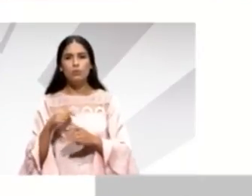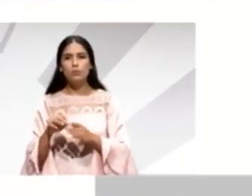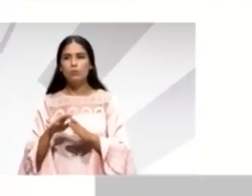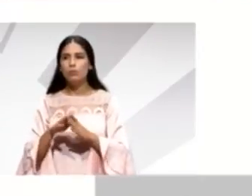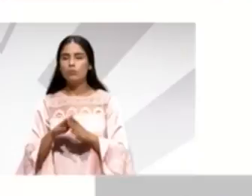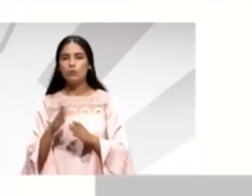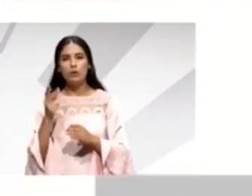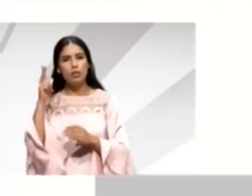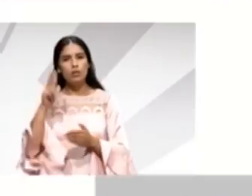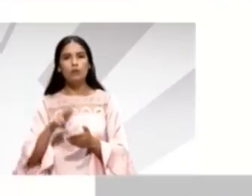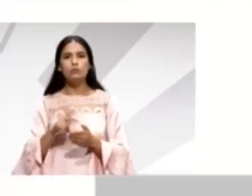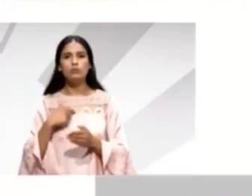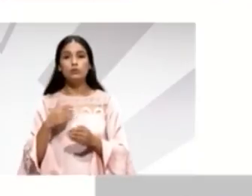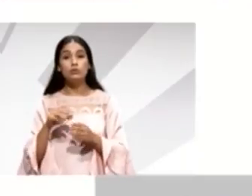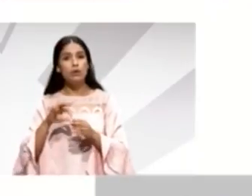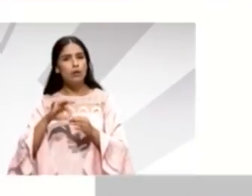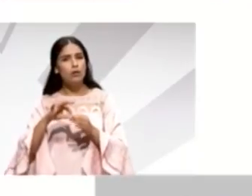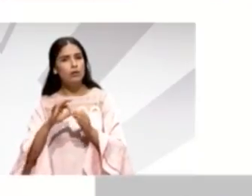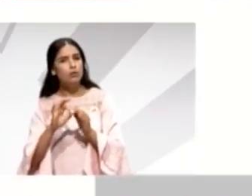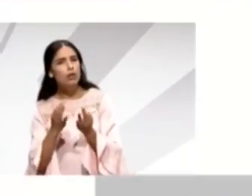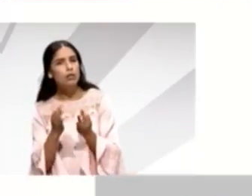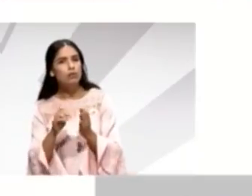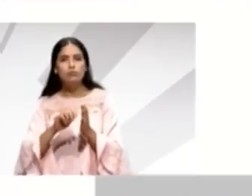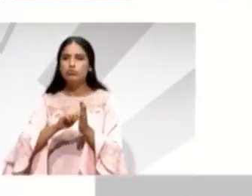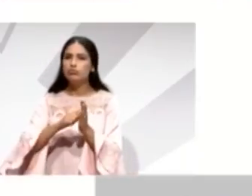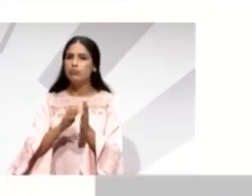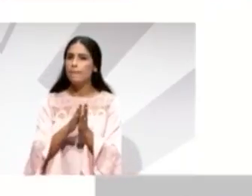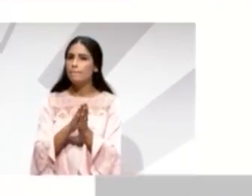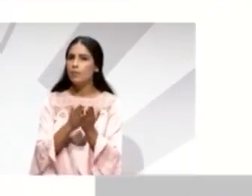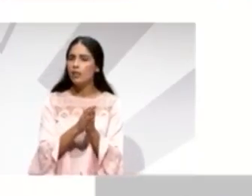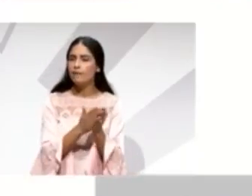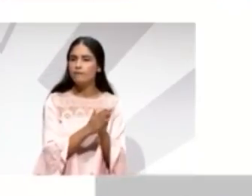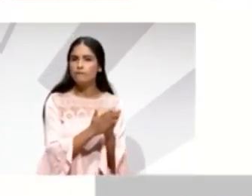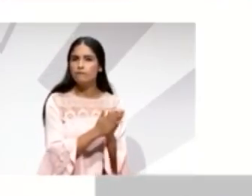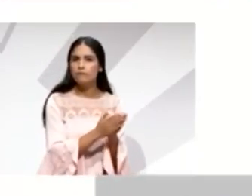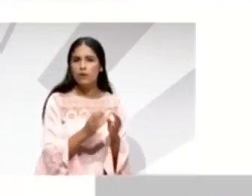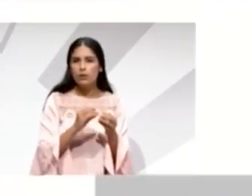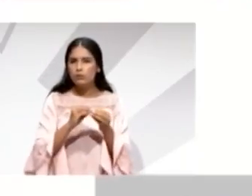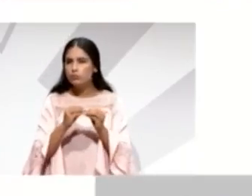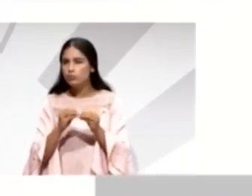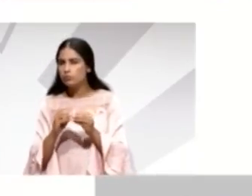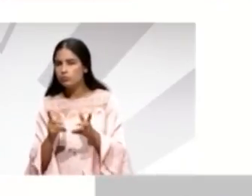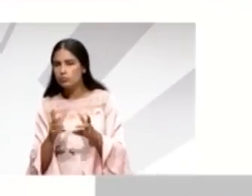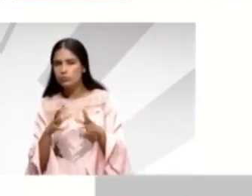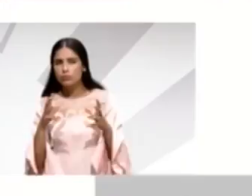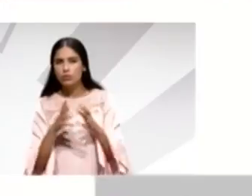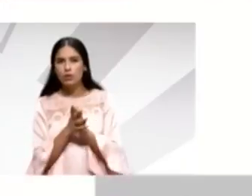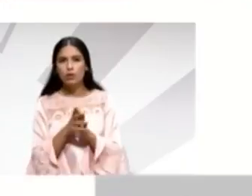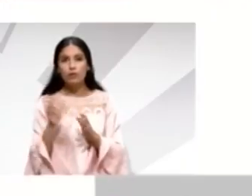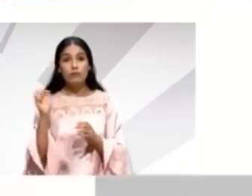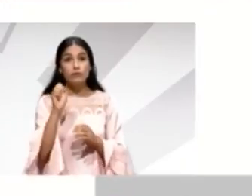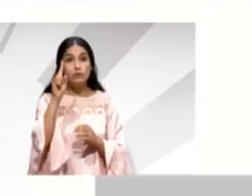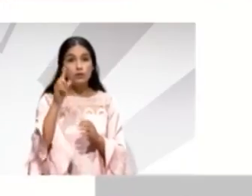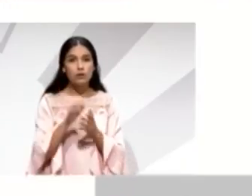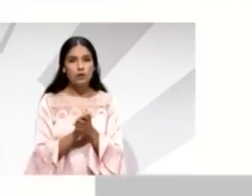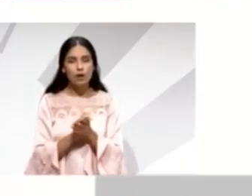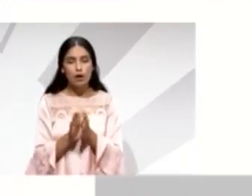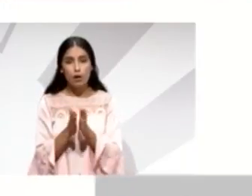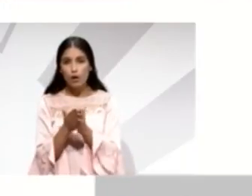الفساد في ليس الينا وكذلك بفتح ملف الرش في ولايه سليانه ومخالف اه